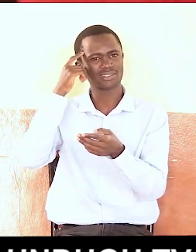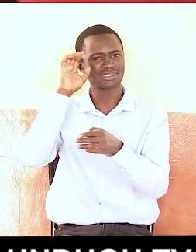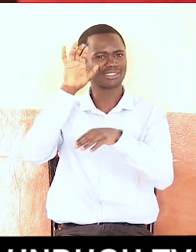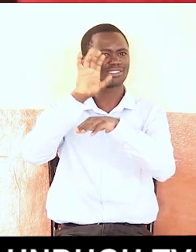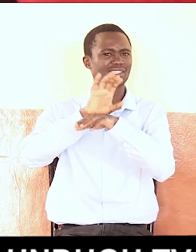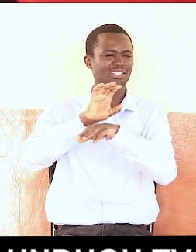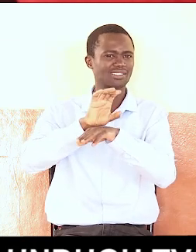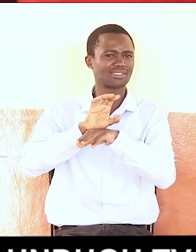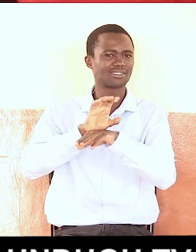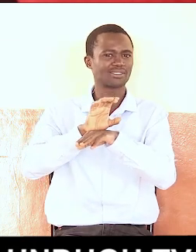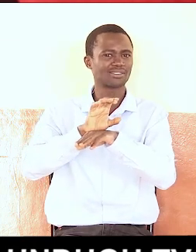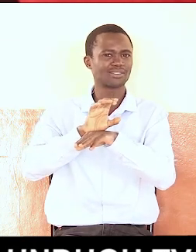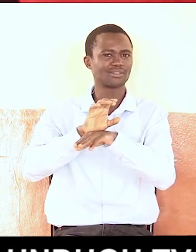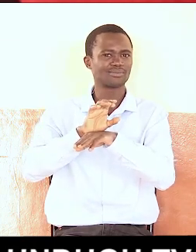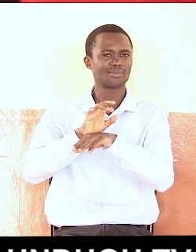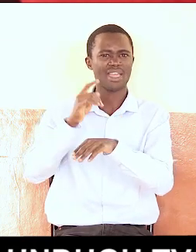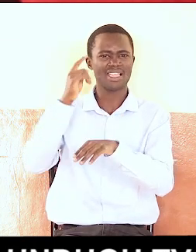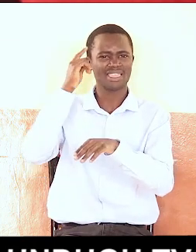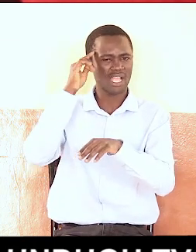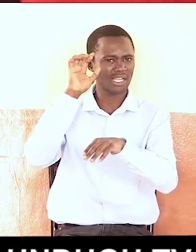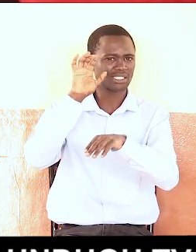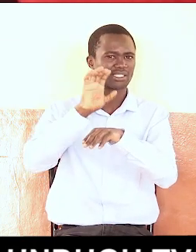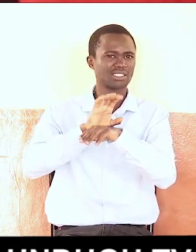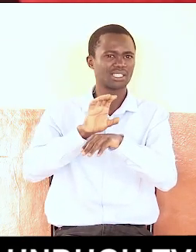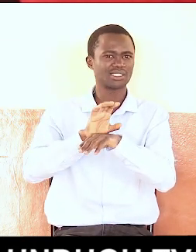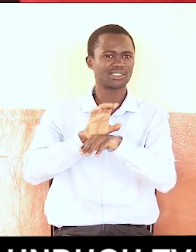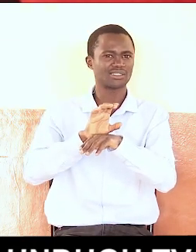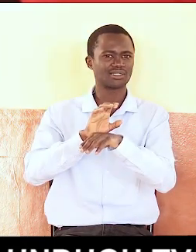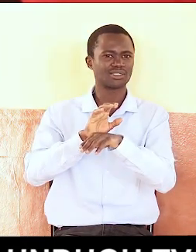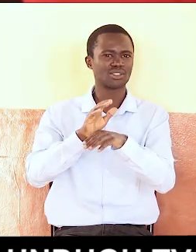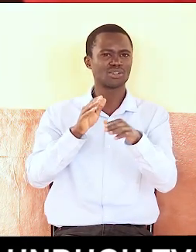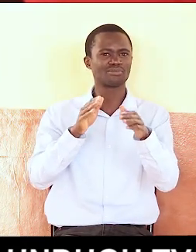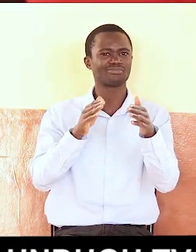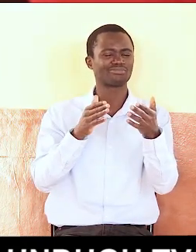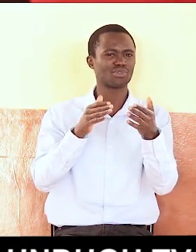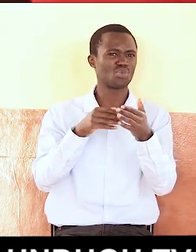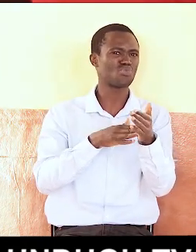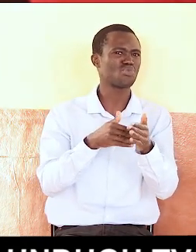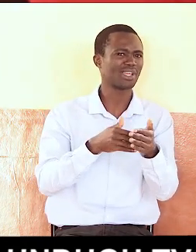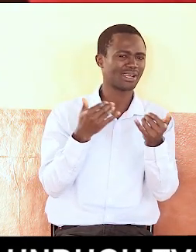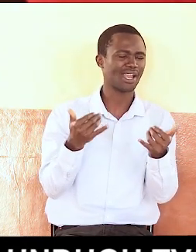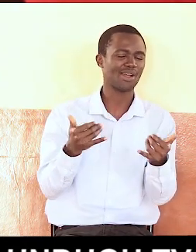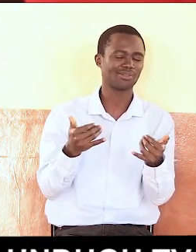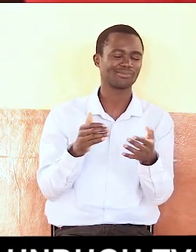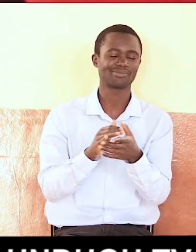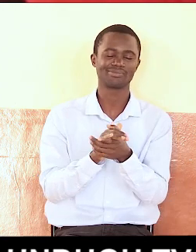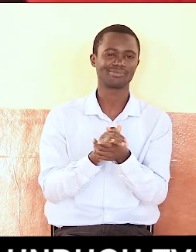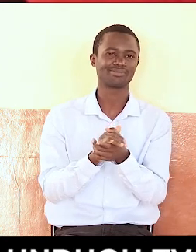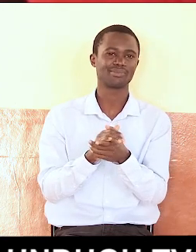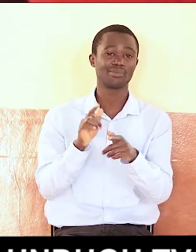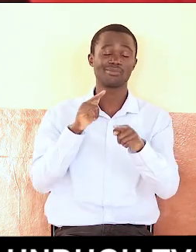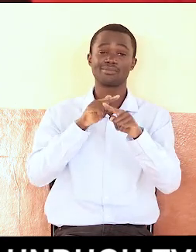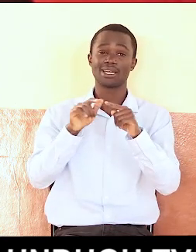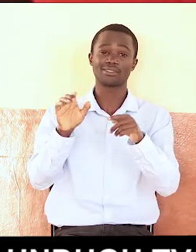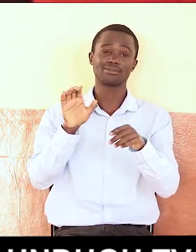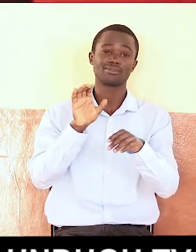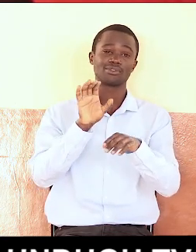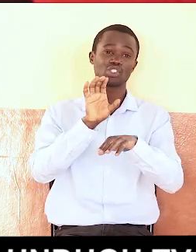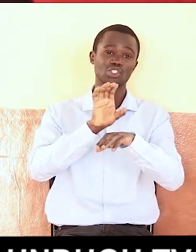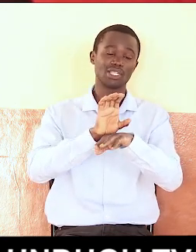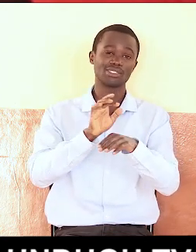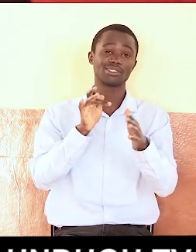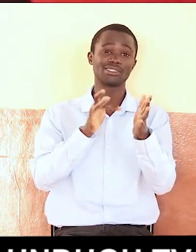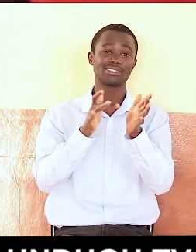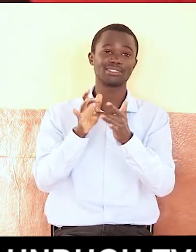kanisa wanaona kama kanisa ina udhaifu fulani. Lakini kanisa la Kristo linasimama